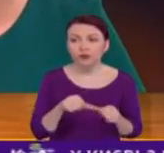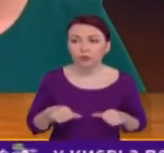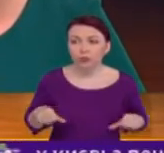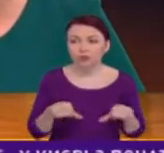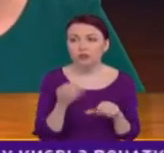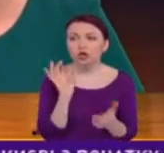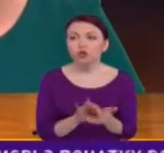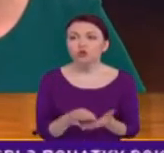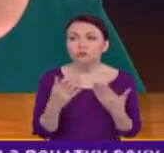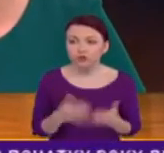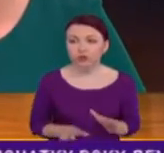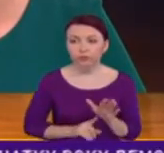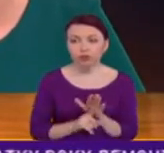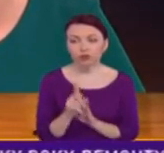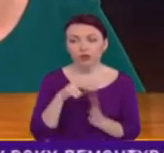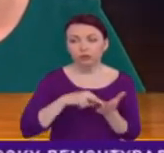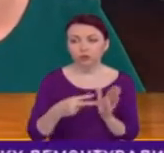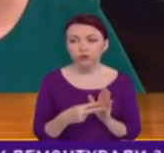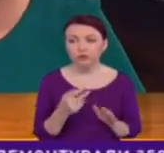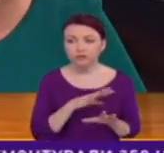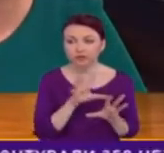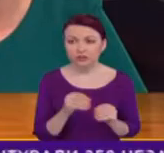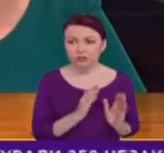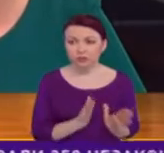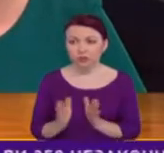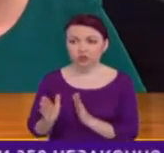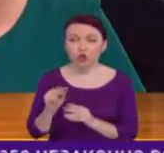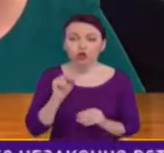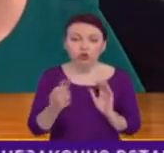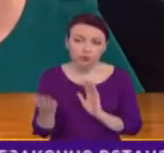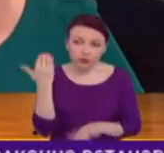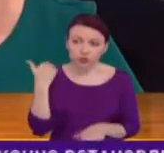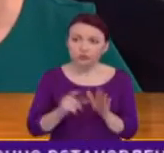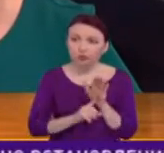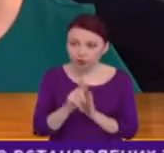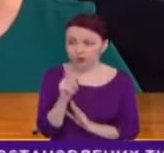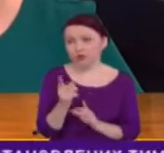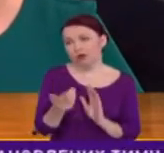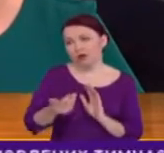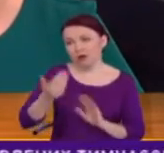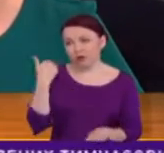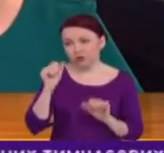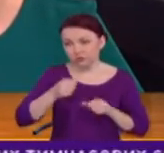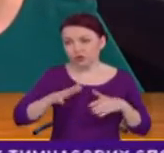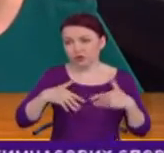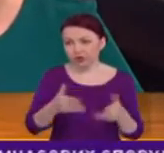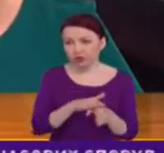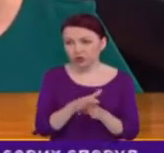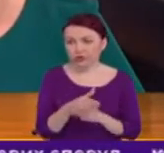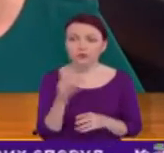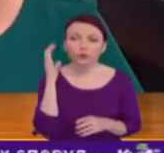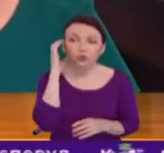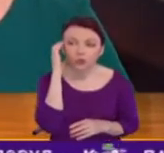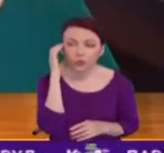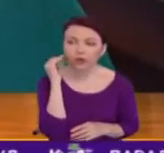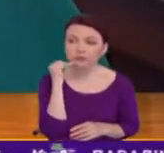щоб вже починали планувати весь цей процес. Чим раніше почнете, тим раніше це все можна буде реалізувати. Слухаємо вас. Добрий день,